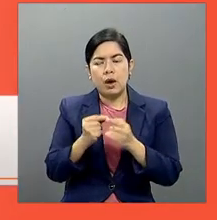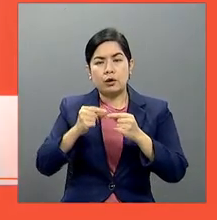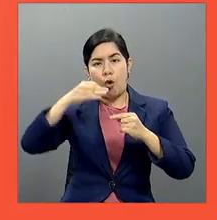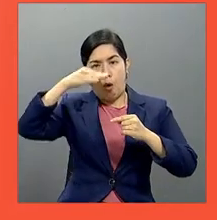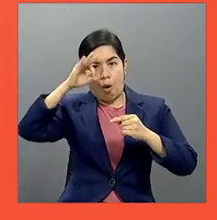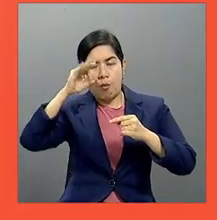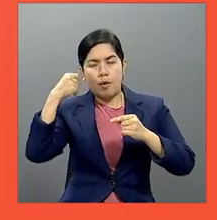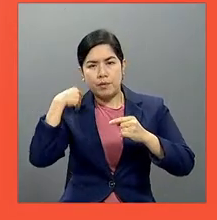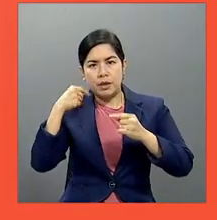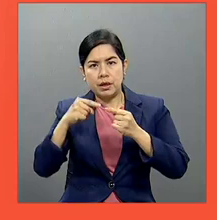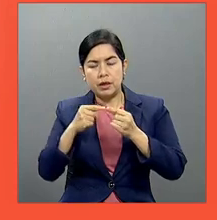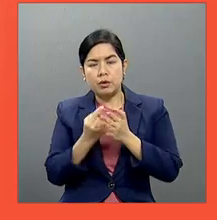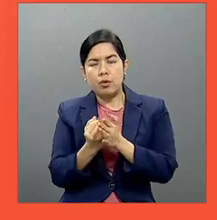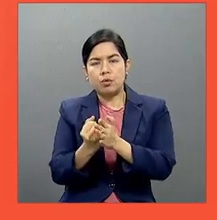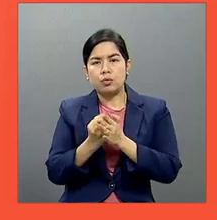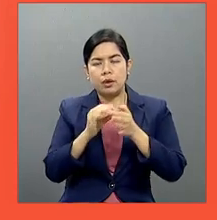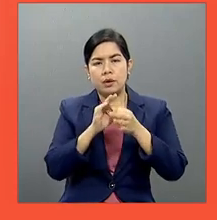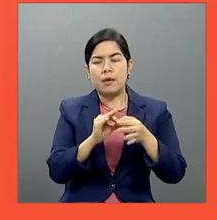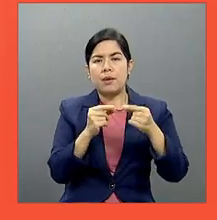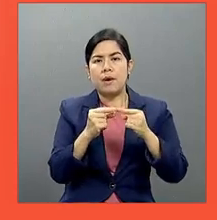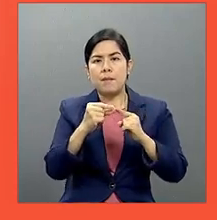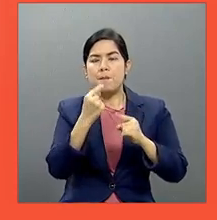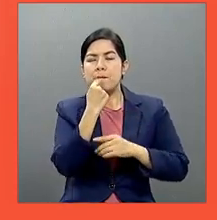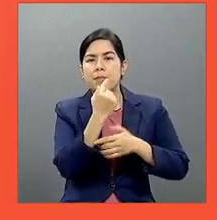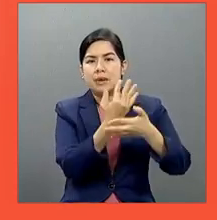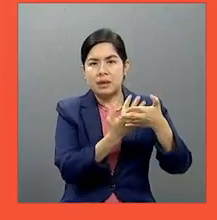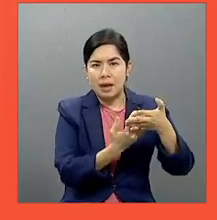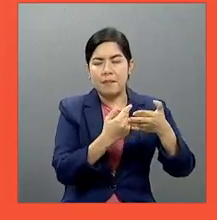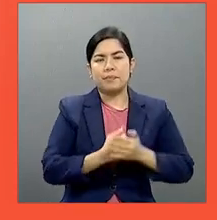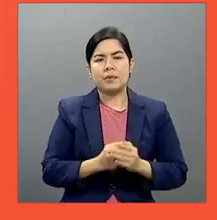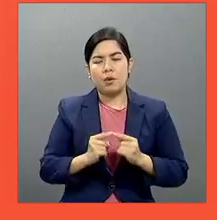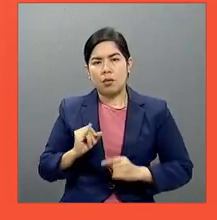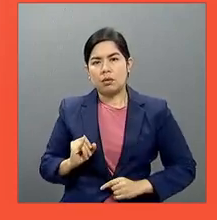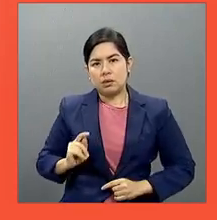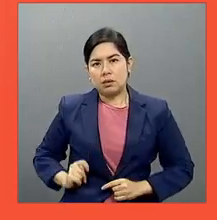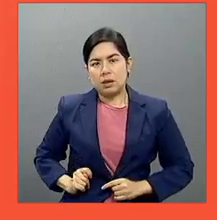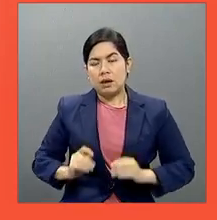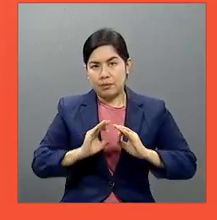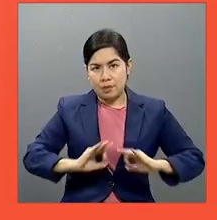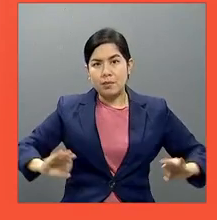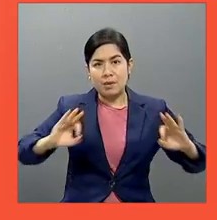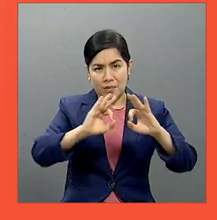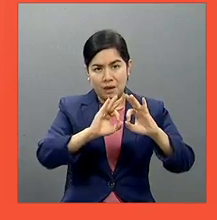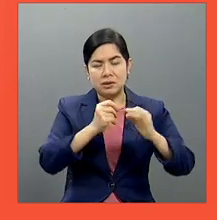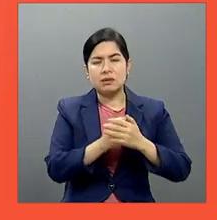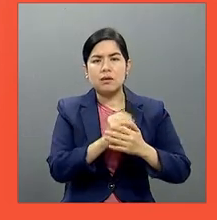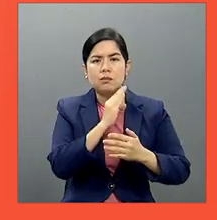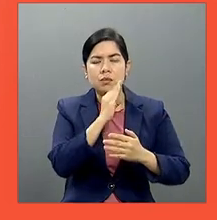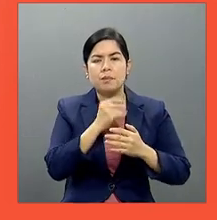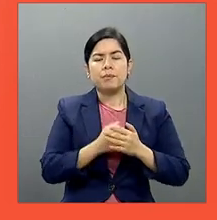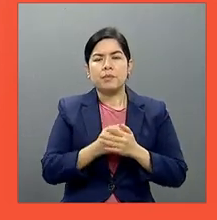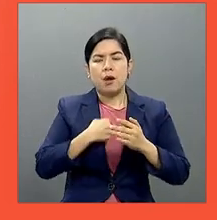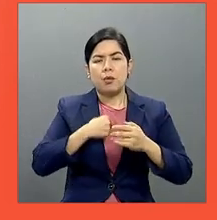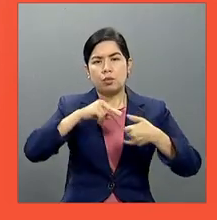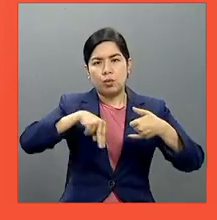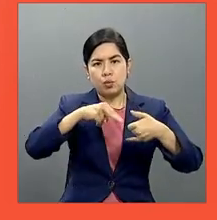เลือดแดงนะครับดังนั้นเนี่ยเมื่อไตมีความสำคัญเนี่ยเมื่อไม่มีการดูแลไตที่ดีเพียงพอเนี่ยก็จ